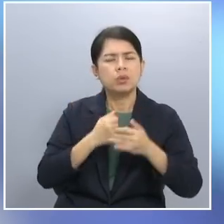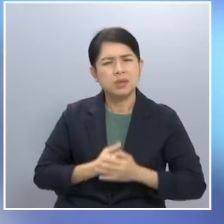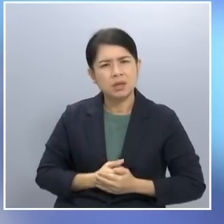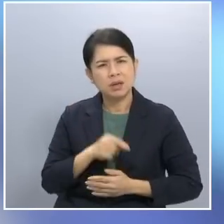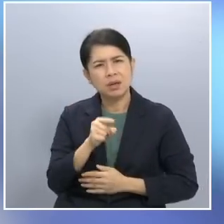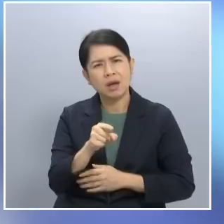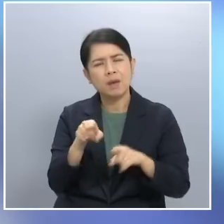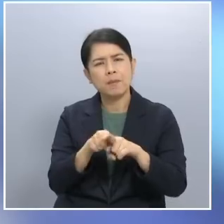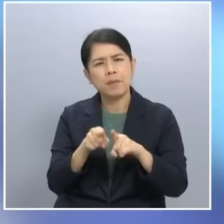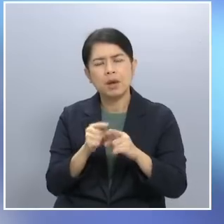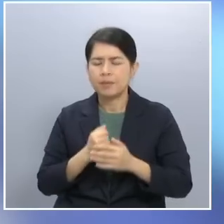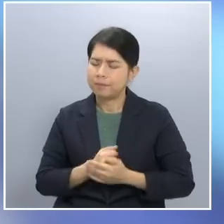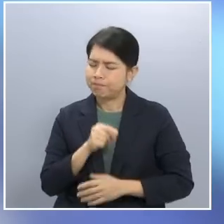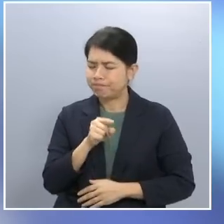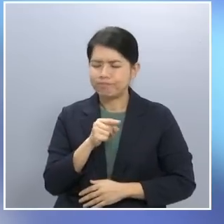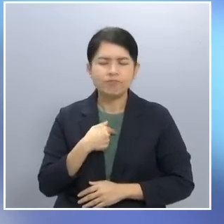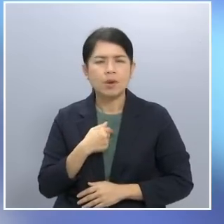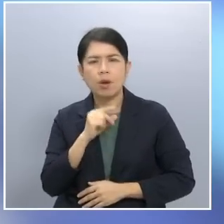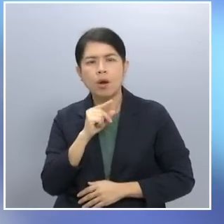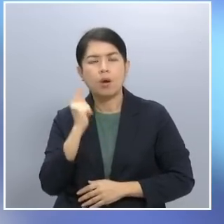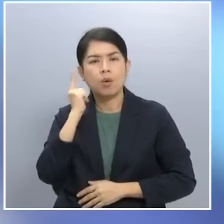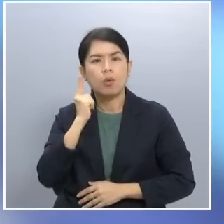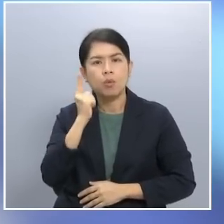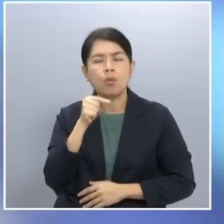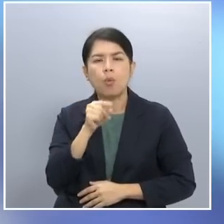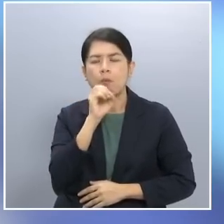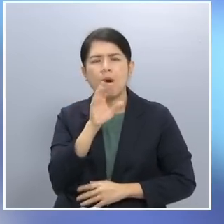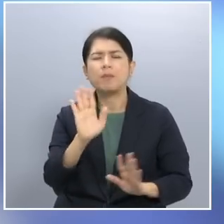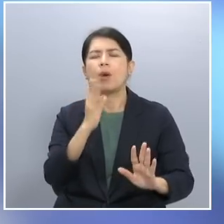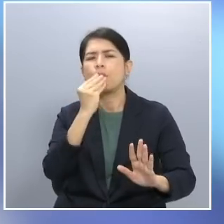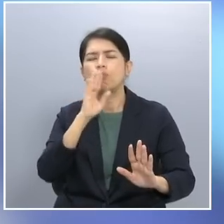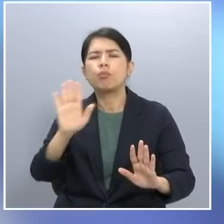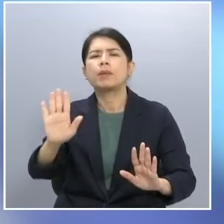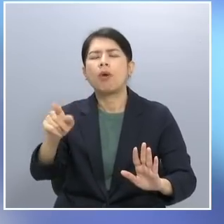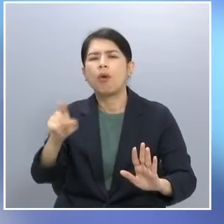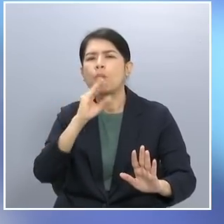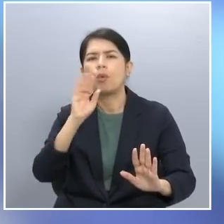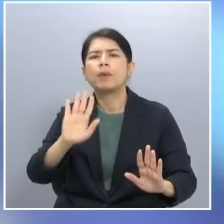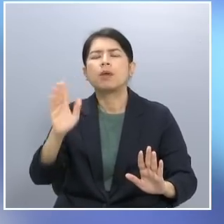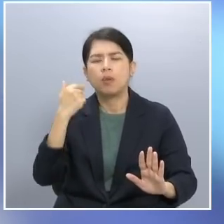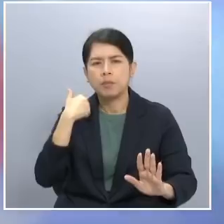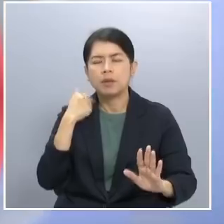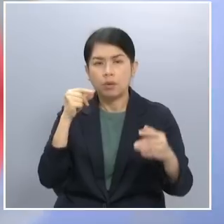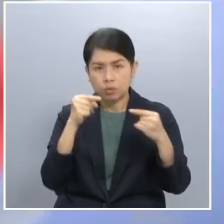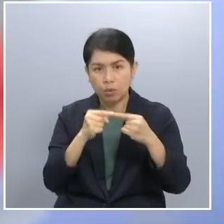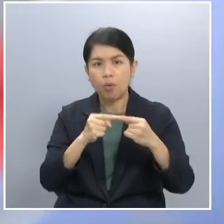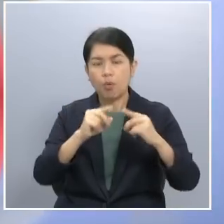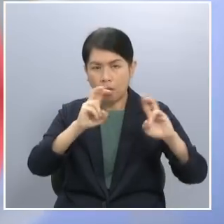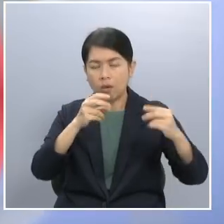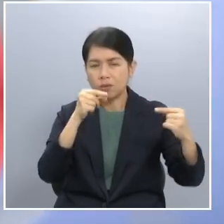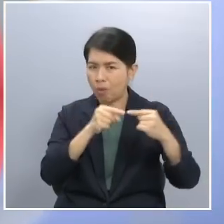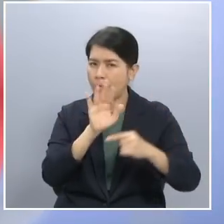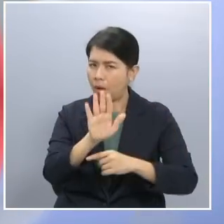องพูดอะไรอื่นมันเราไม่ทำอย่างนั้นหรอกคือมันเลอะเทอะแบบนั้นลุงเราไม่ต้องพูดเลอะเทอะกันเอาเป็นว่าหรือลุงย้ายออกไปก่อ